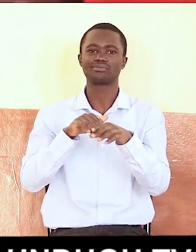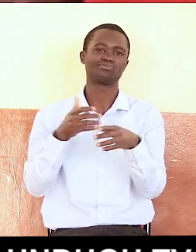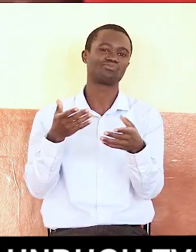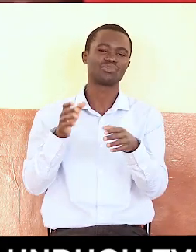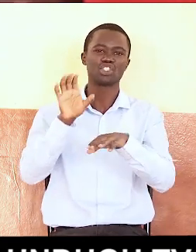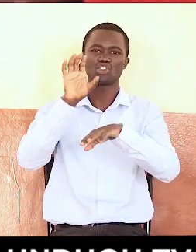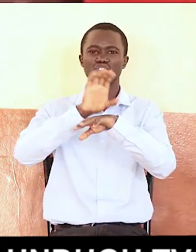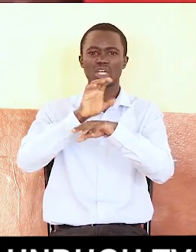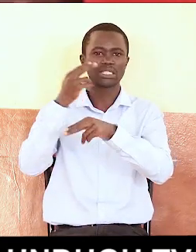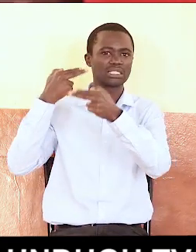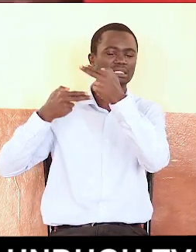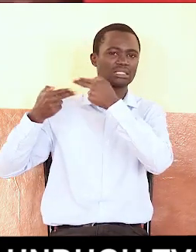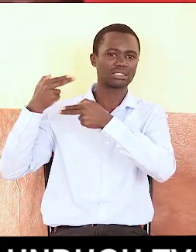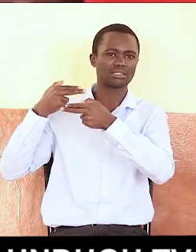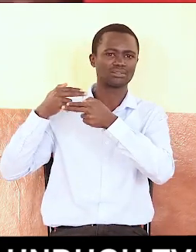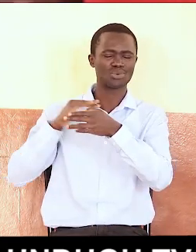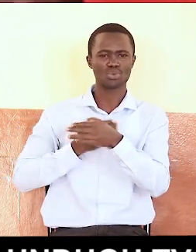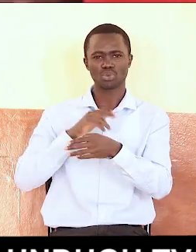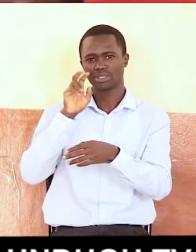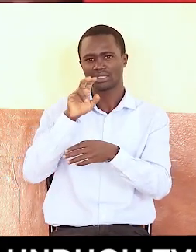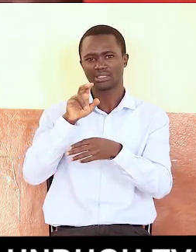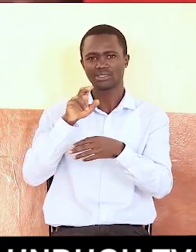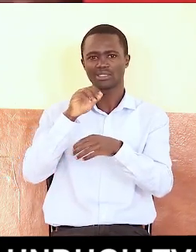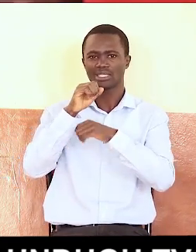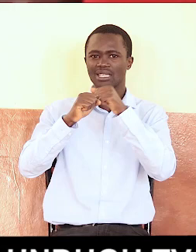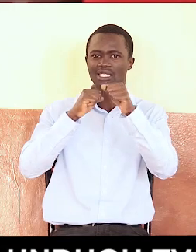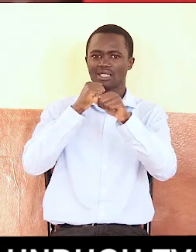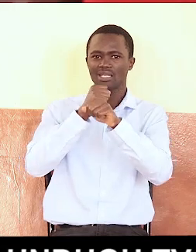church history, tunaona kama mwaka wa